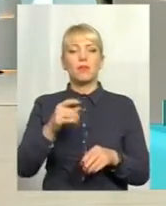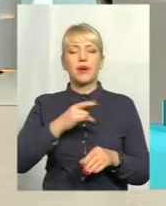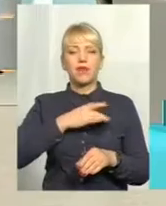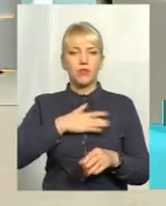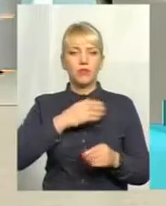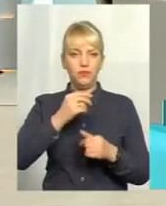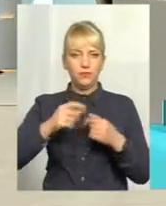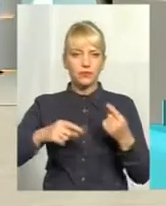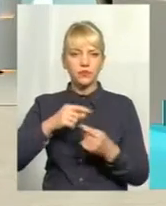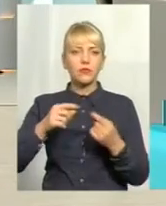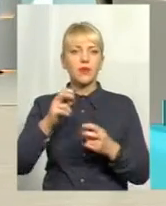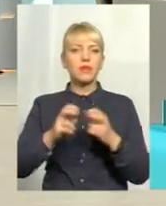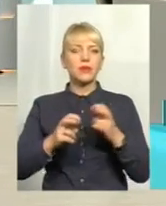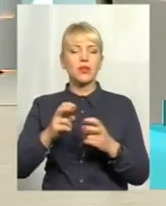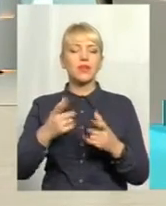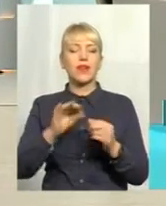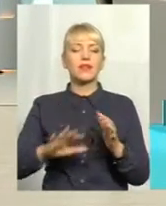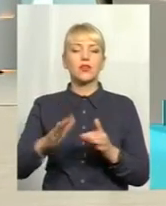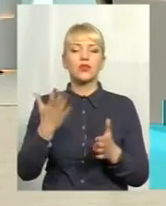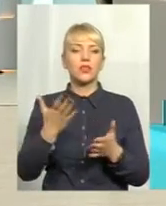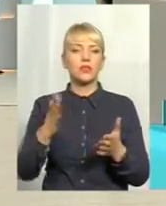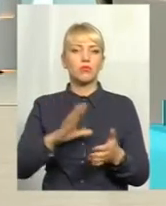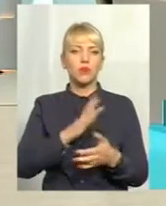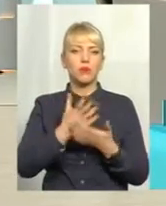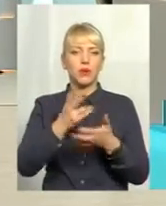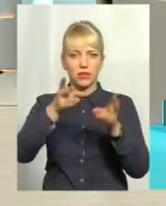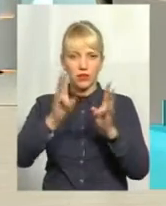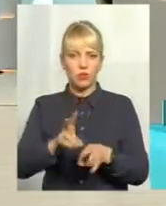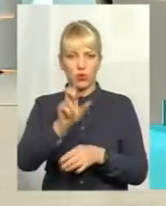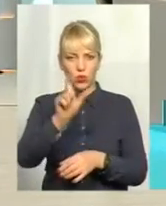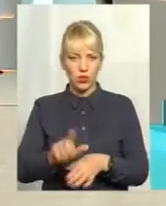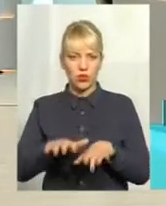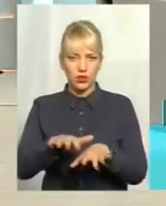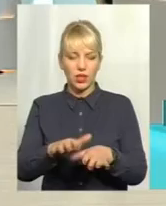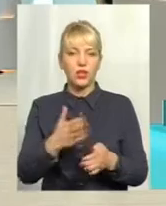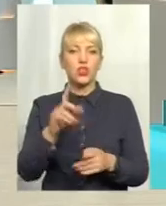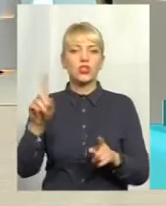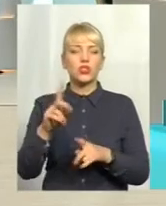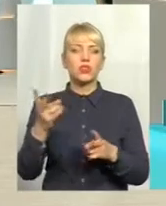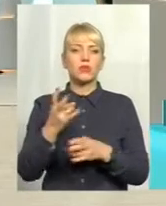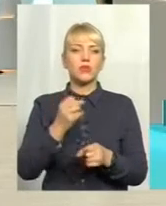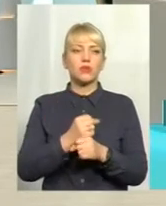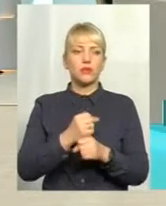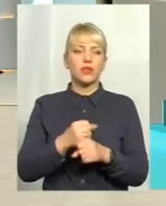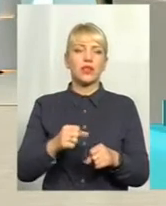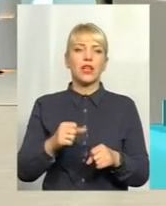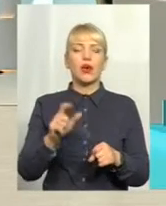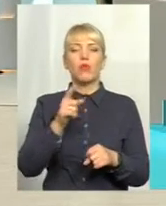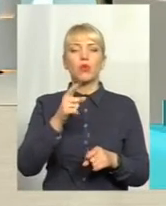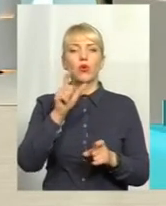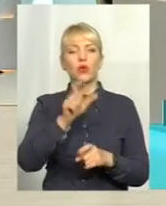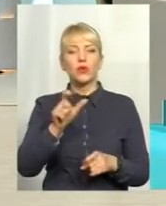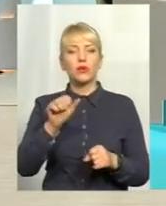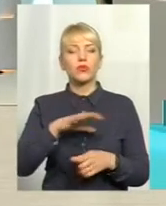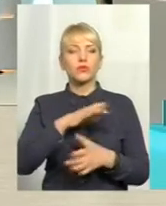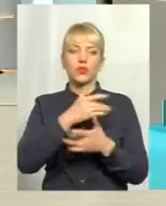на території, там, за яку він відповідає, сталося те, що людина травмувалася, він готовий людині відшкодувати. Що йому потрібно так, щоб, тому що, ну, люди також можуть